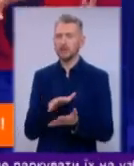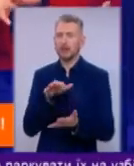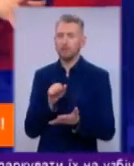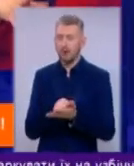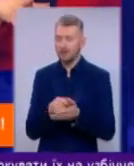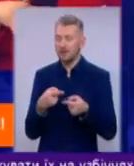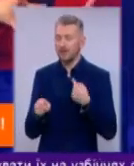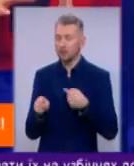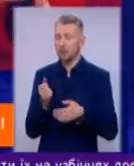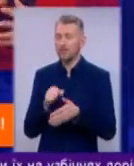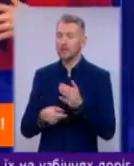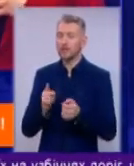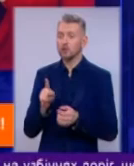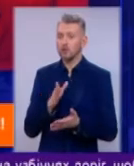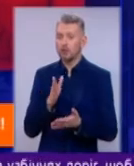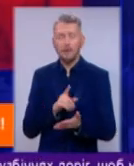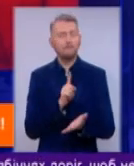на відміну від тих, що вже в нас є.